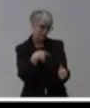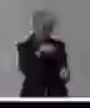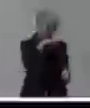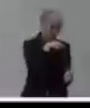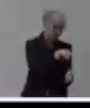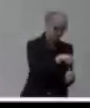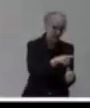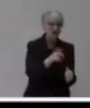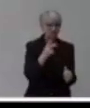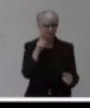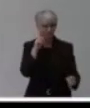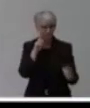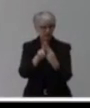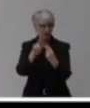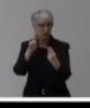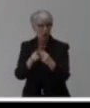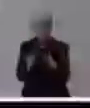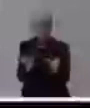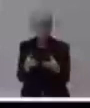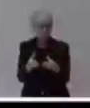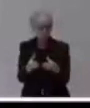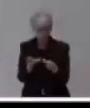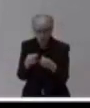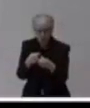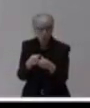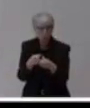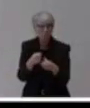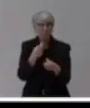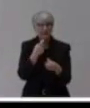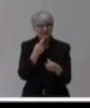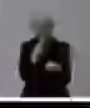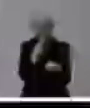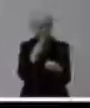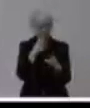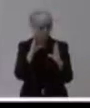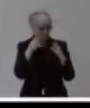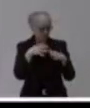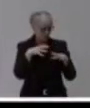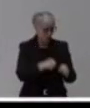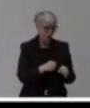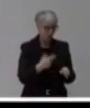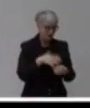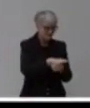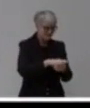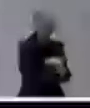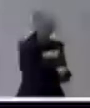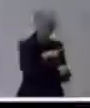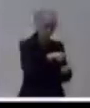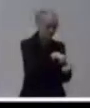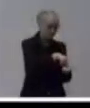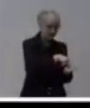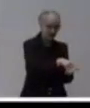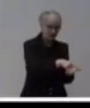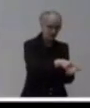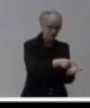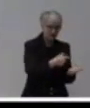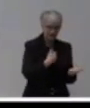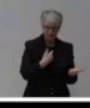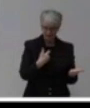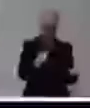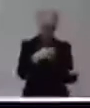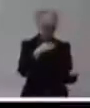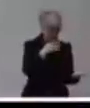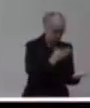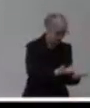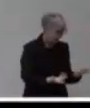è un ciclo di incontri di gruppo per chi si occupa del proprio familiare fragile, anziano, grande